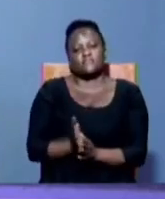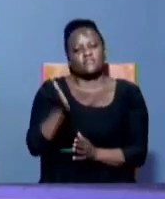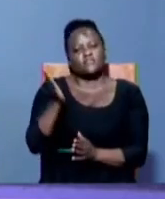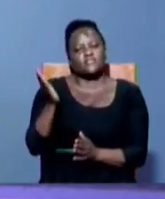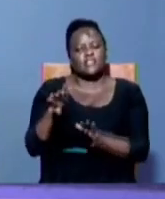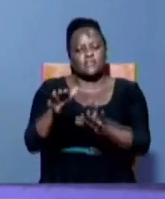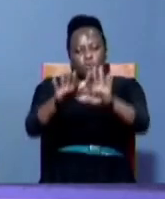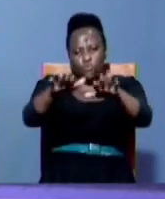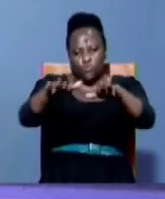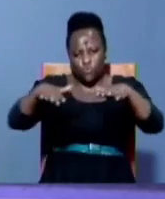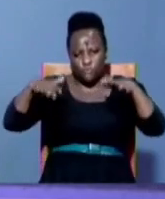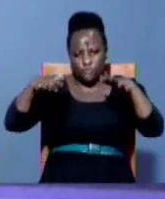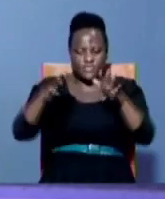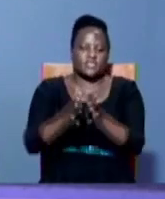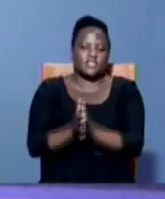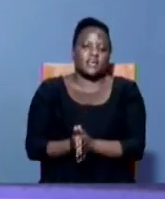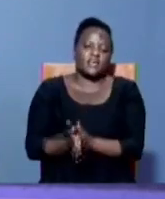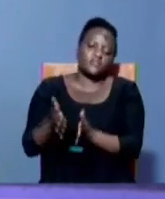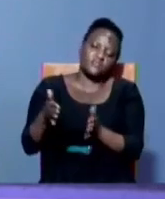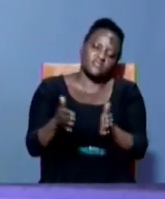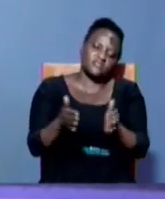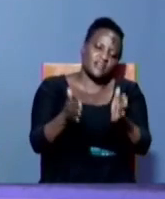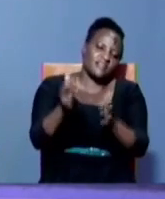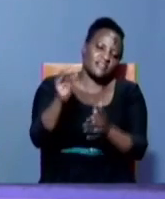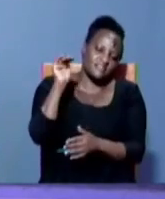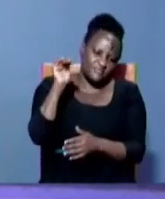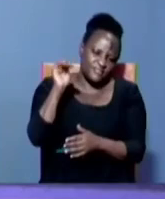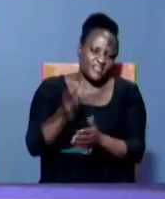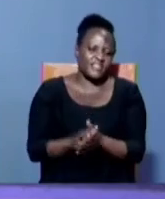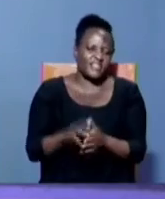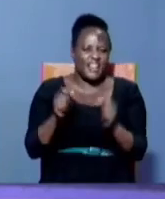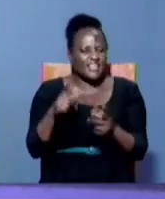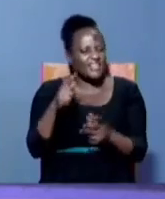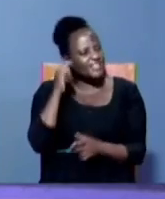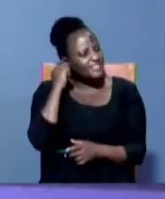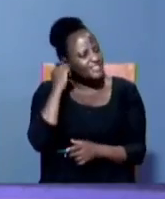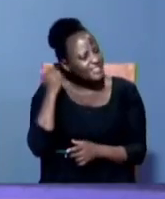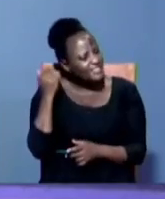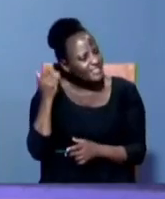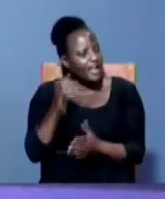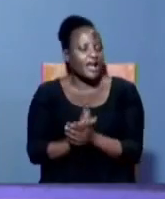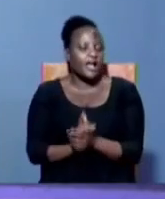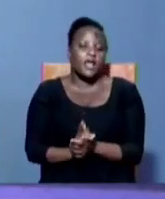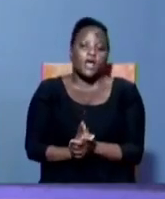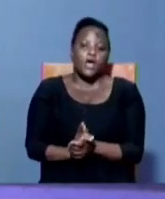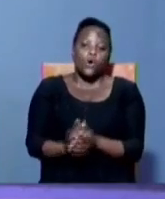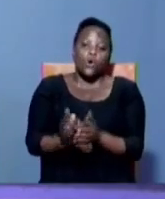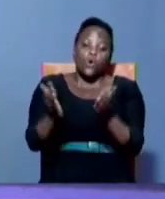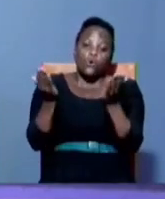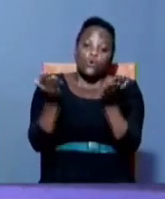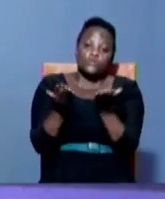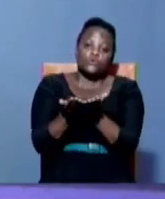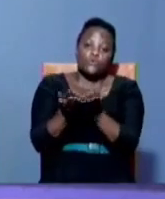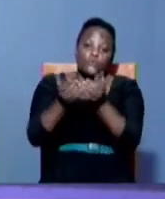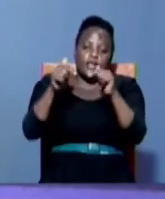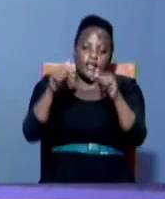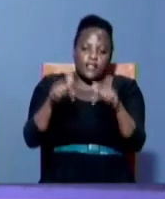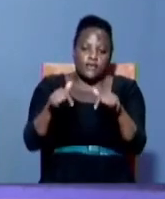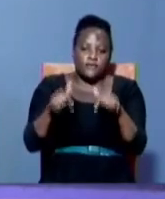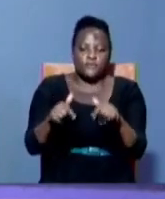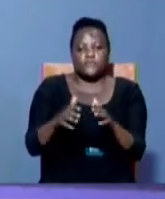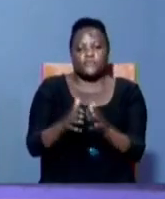kumbi, akiwa njiani anasafiri lakini anasikiliza kwa somo la leo,